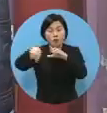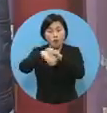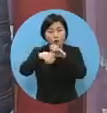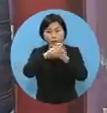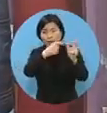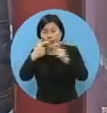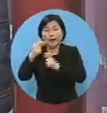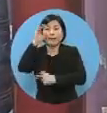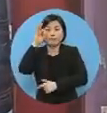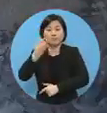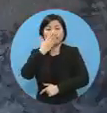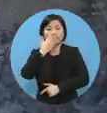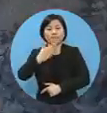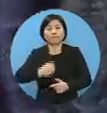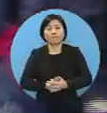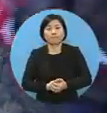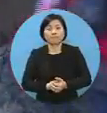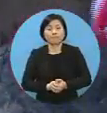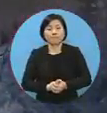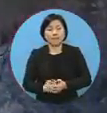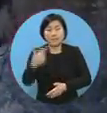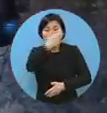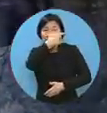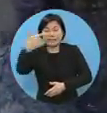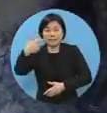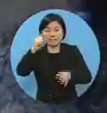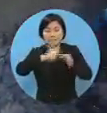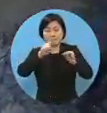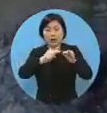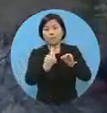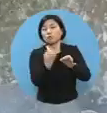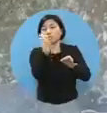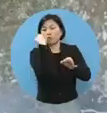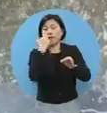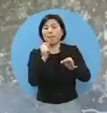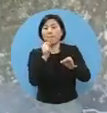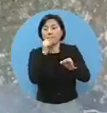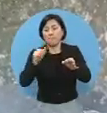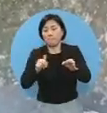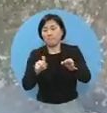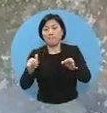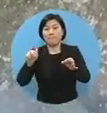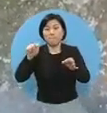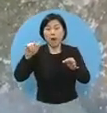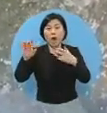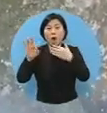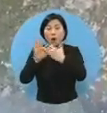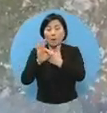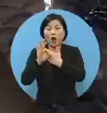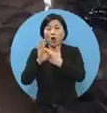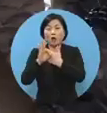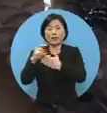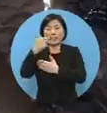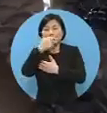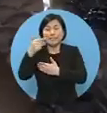등이 보관돼 있습니다. 대웅전 뒤편의 작은 바위길을 따라가면 바다를 향해 관음전이 자리하고